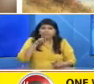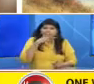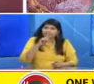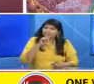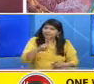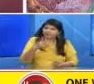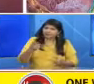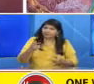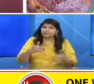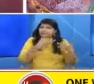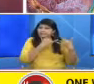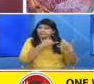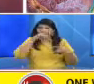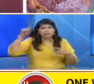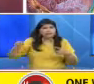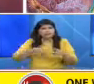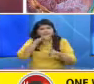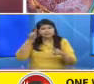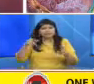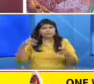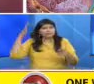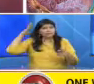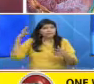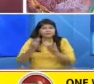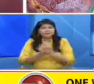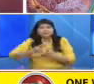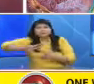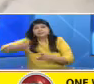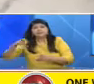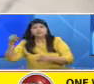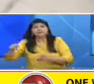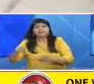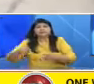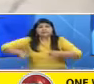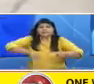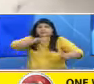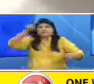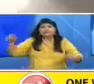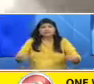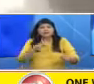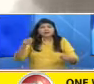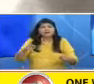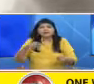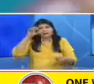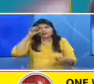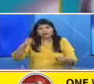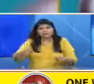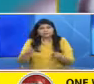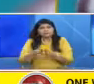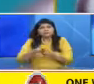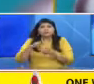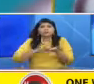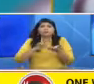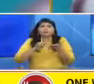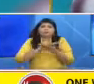एक सुदर्शन चक्रधारी मोहन, तो दूसरे चरखाधारी मोहन। सुदर्शन